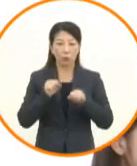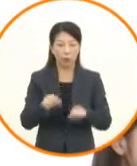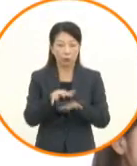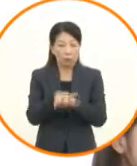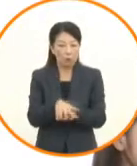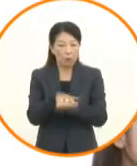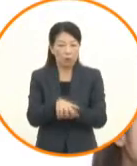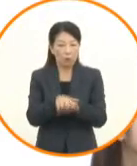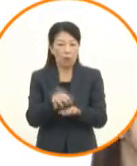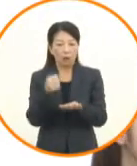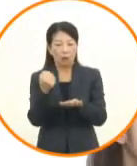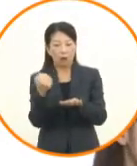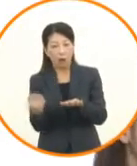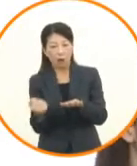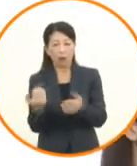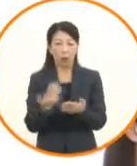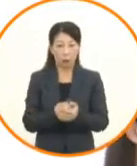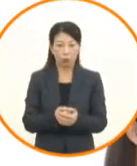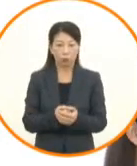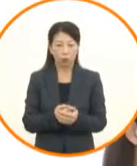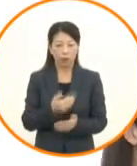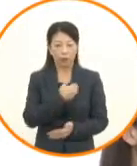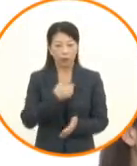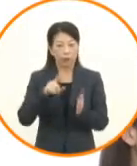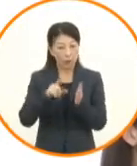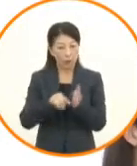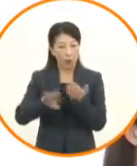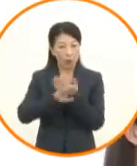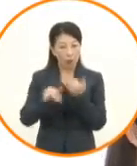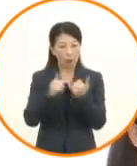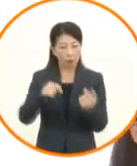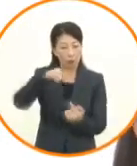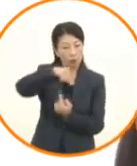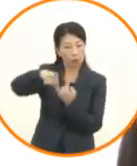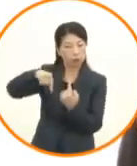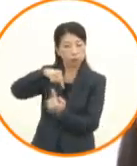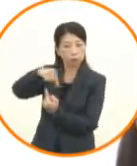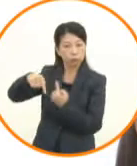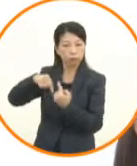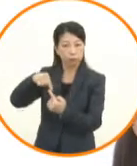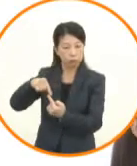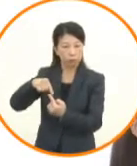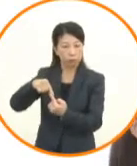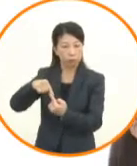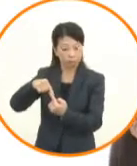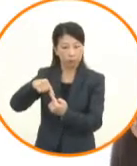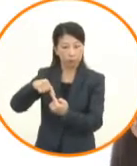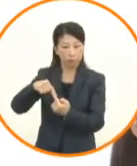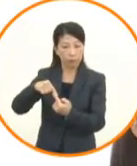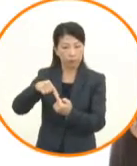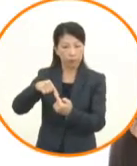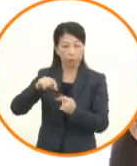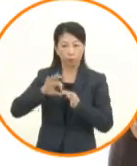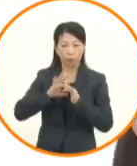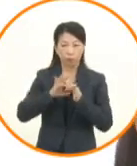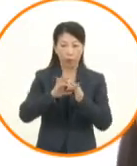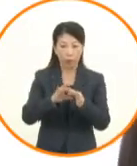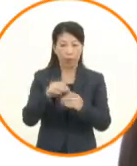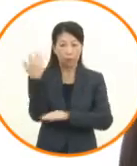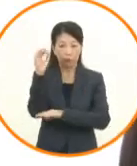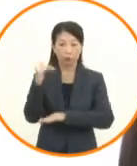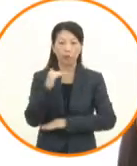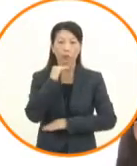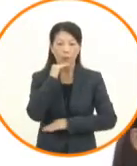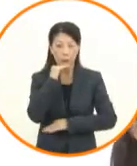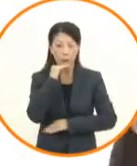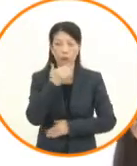かなか押す力が弱くなってしまいますので、できたら、他の方にですね入ってもらって、代わりながら、続けて救急車を待つこと